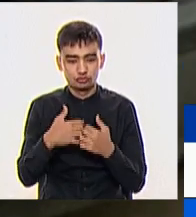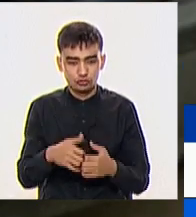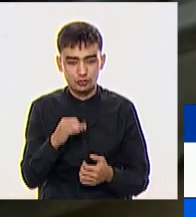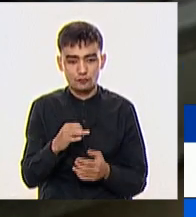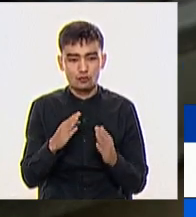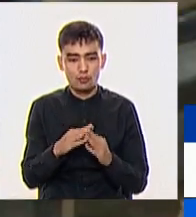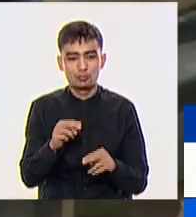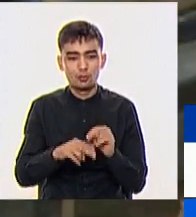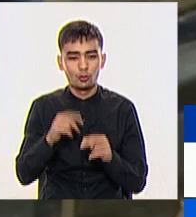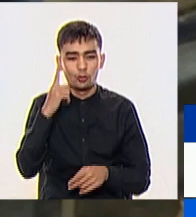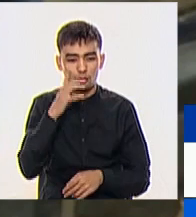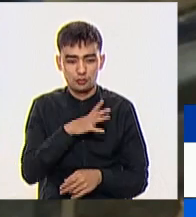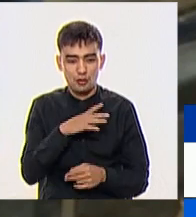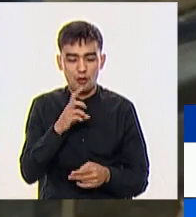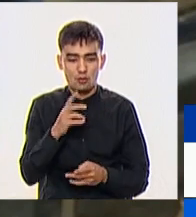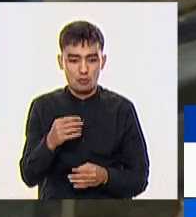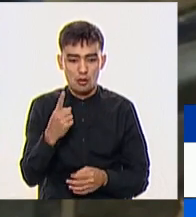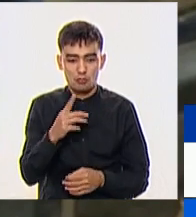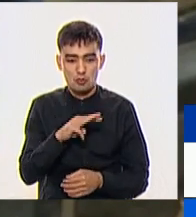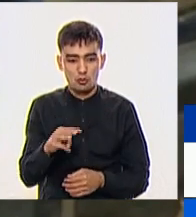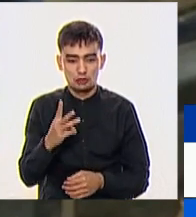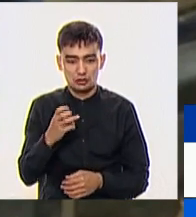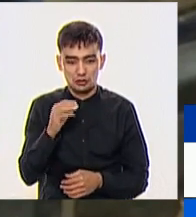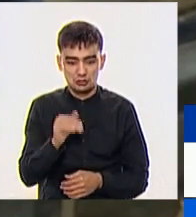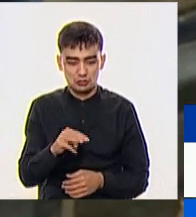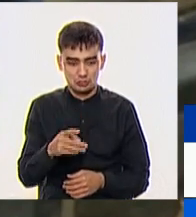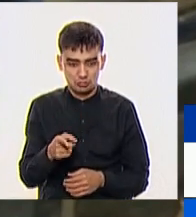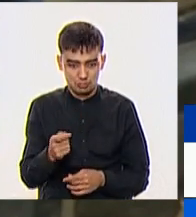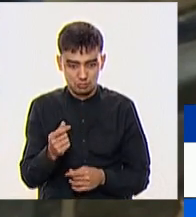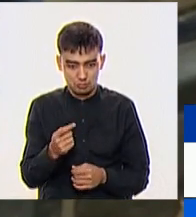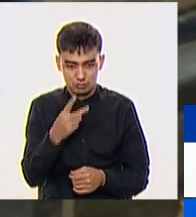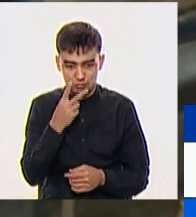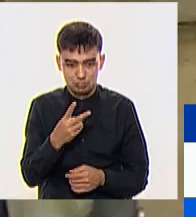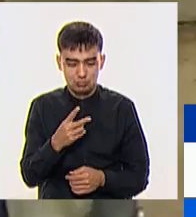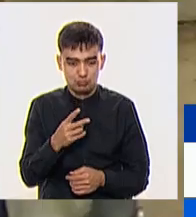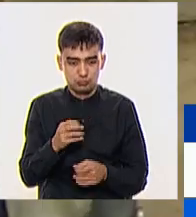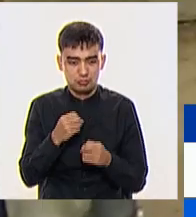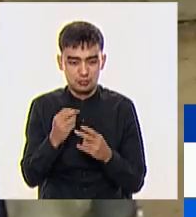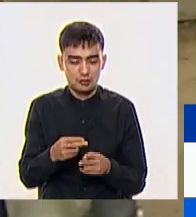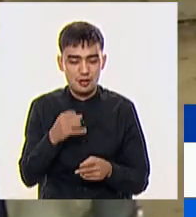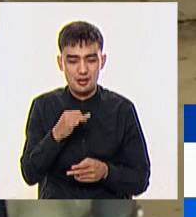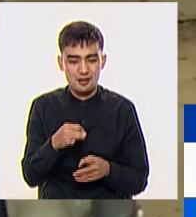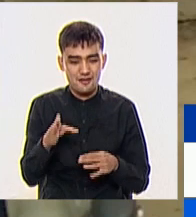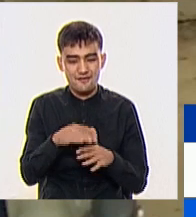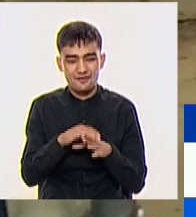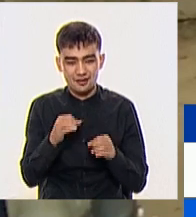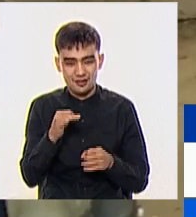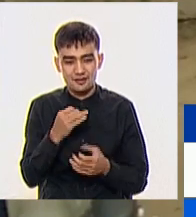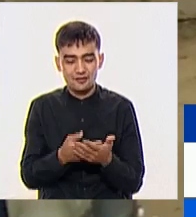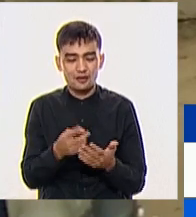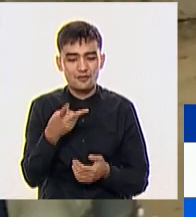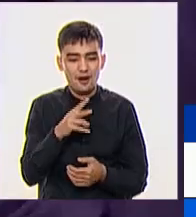салып береді деп ойлап едік. Енді адамға 1 300 000 деген ол ақша ма? Ол позор болды деген. Алайда шенеуніктер тұрғындарға екі